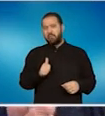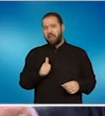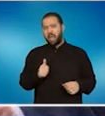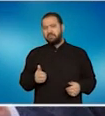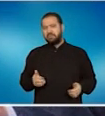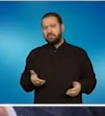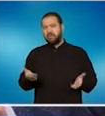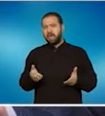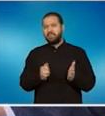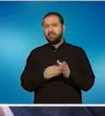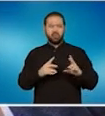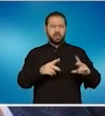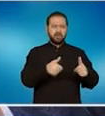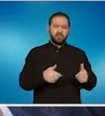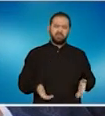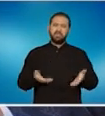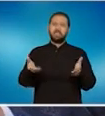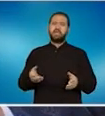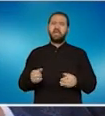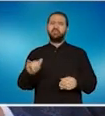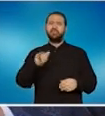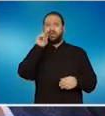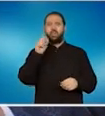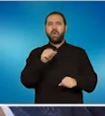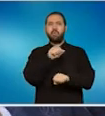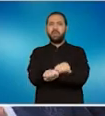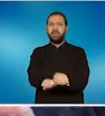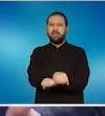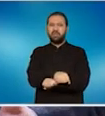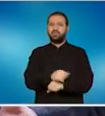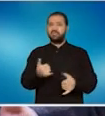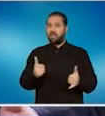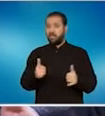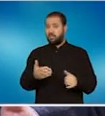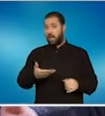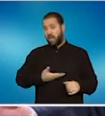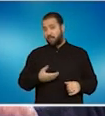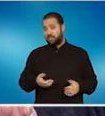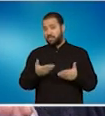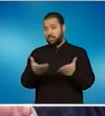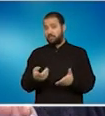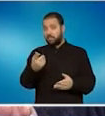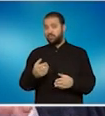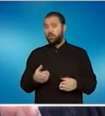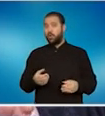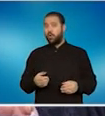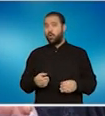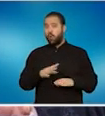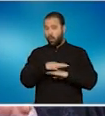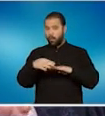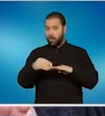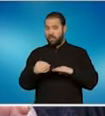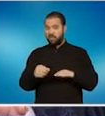le dădeau la cei închiși. S-a întâmplat ca părintele să primească o pereche de bocanci mai mult de